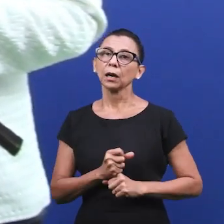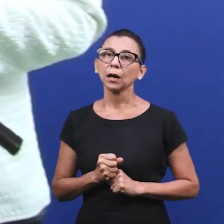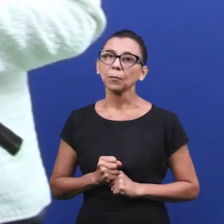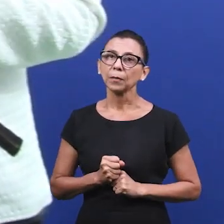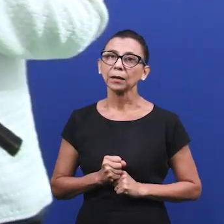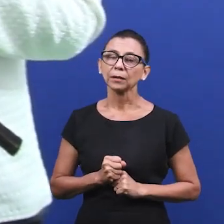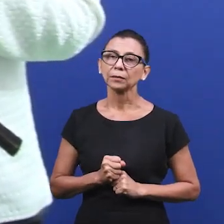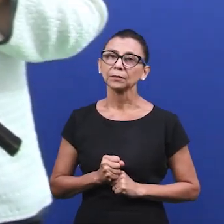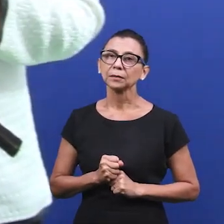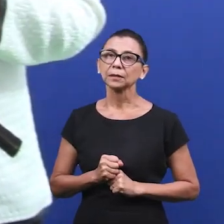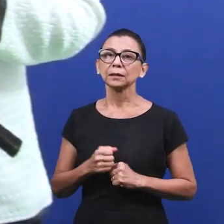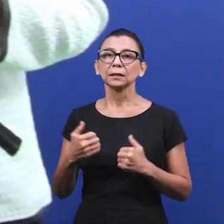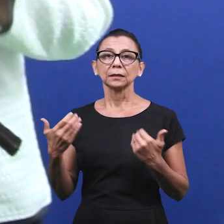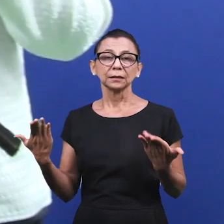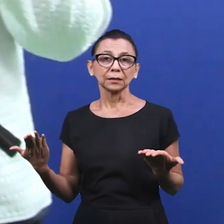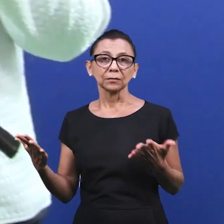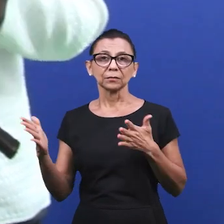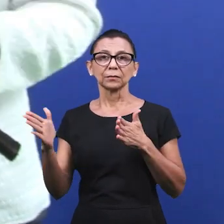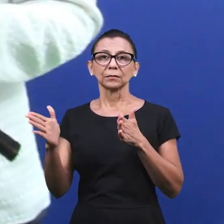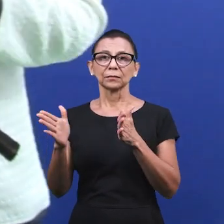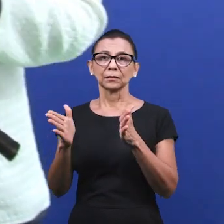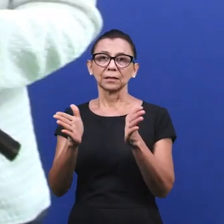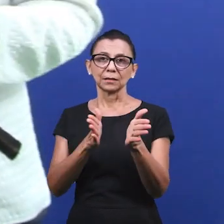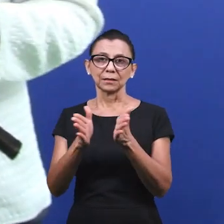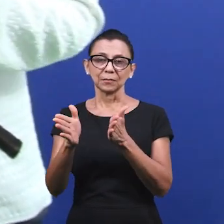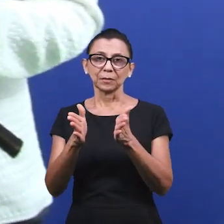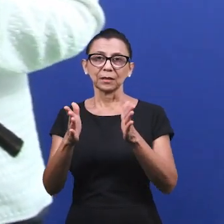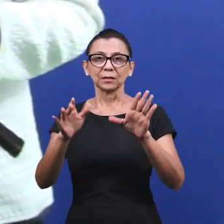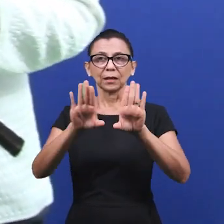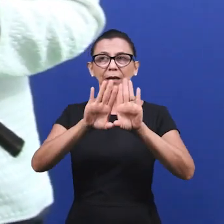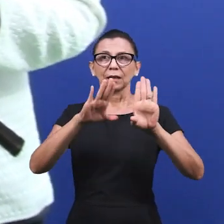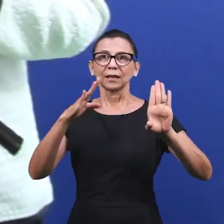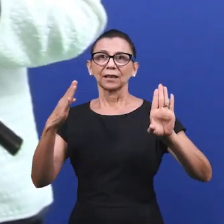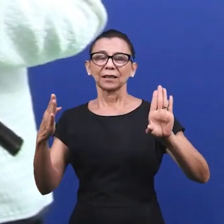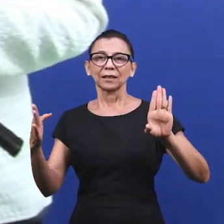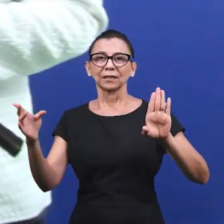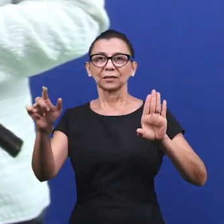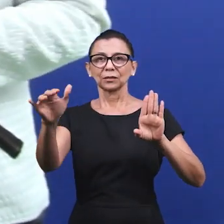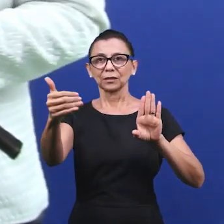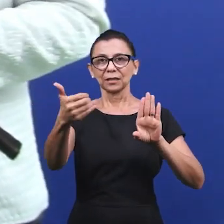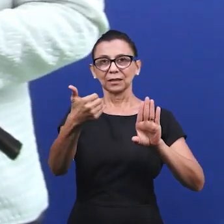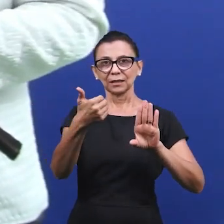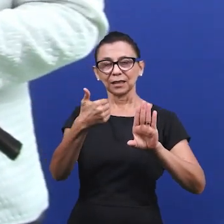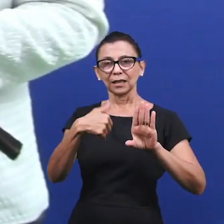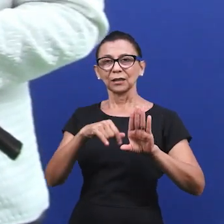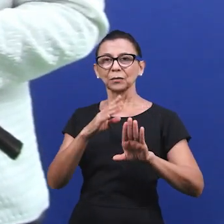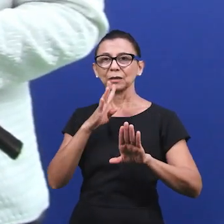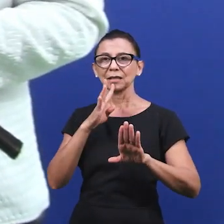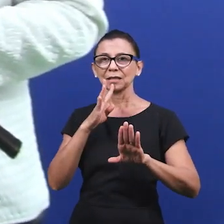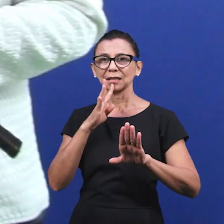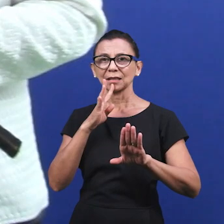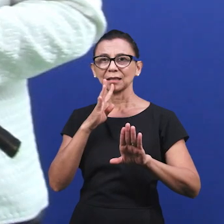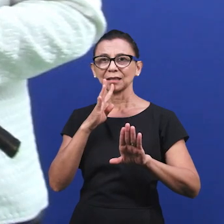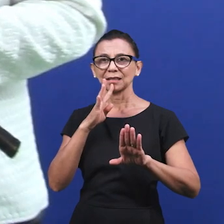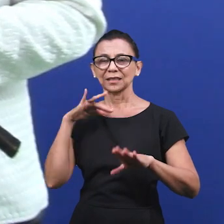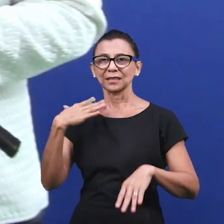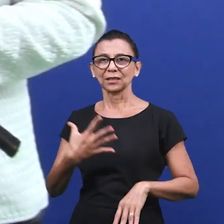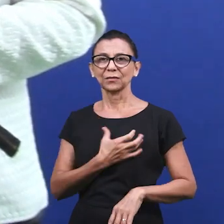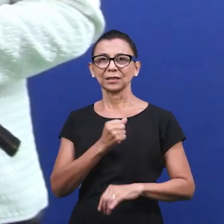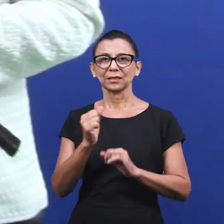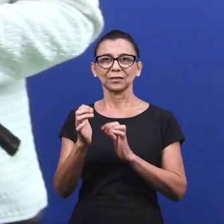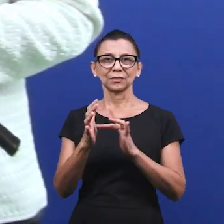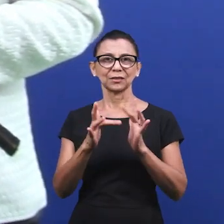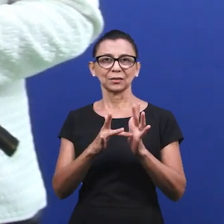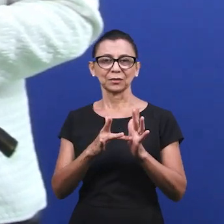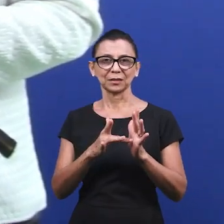Travail d'accessibilité, ouvrir des portes, afin que tous puissent connaître le salut en Christ Jésus, la paix